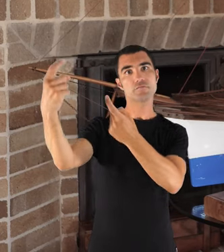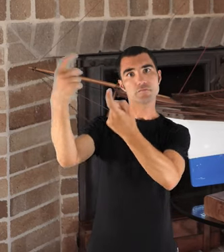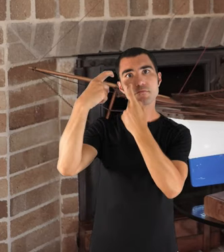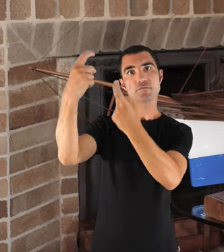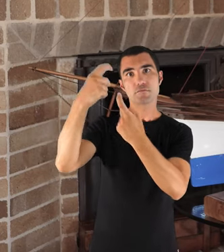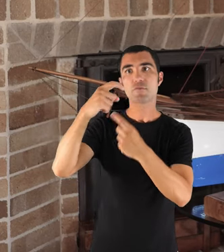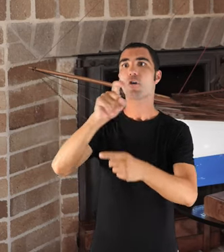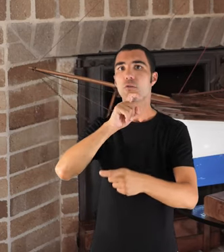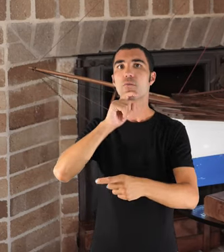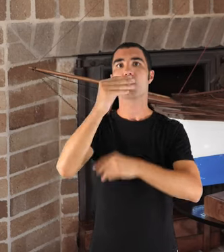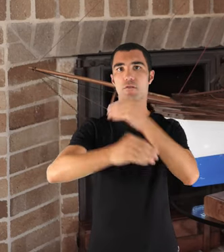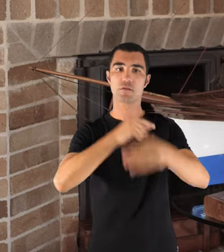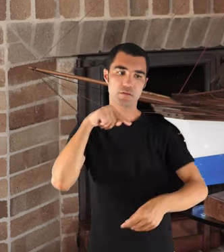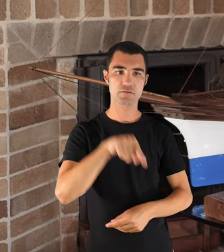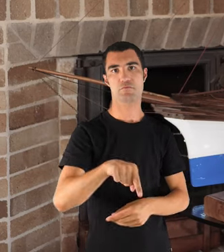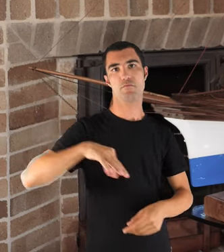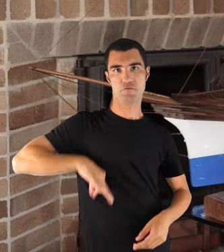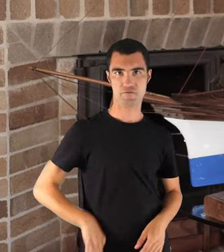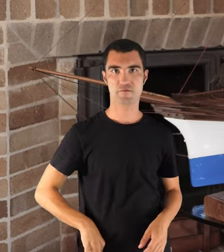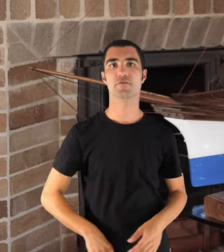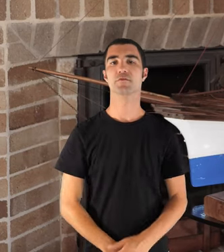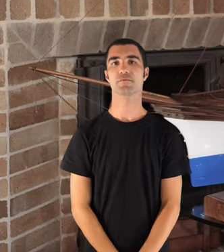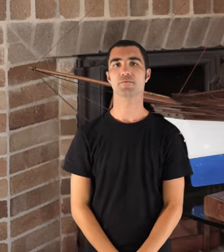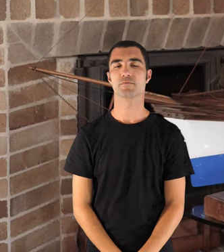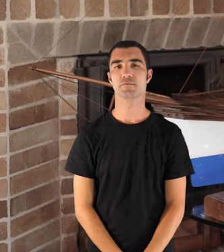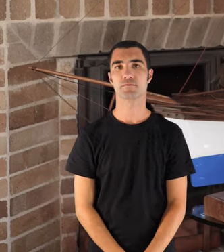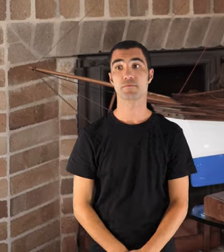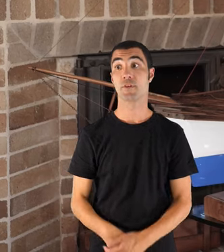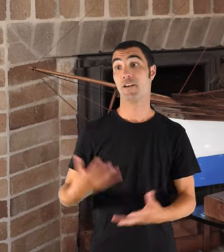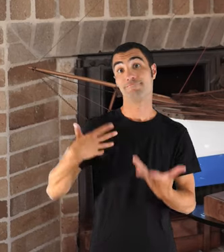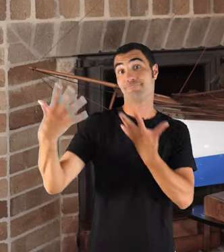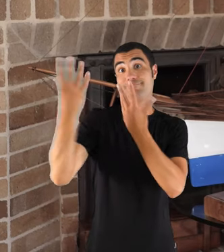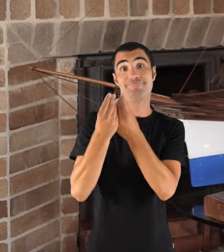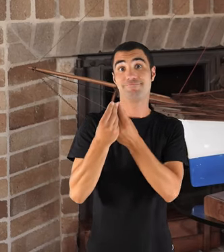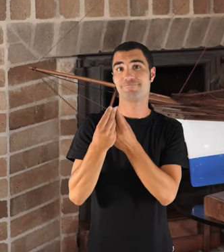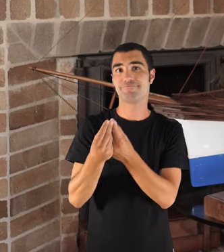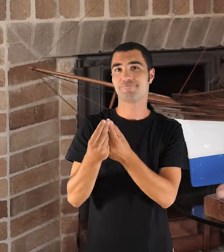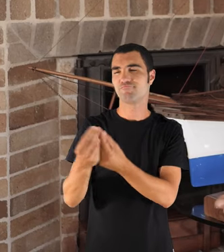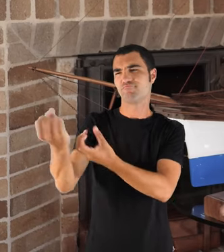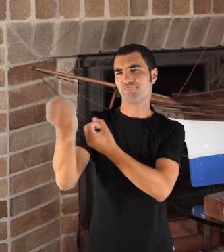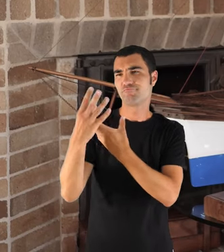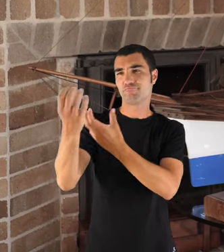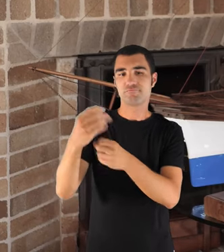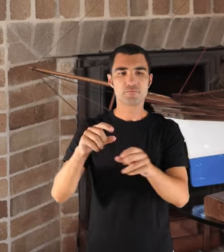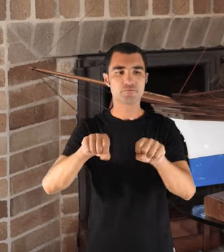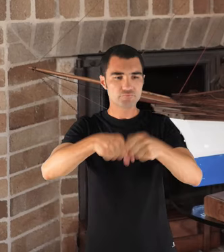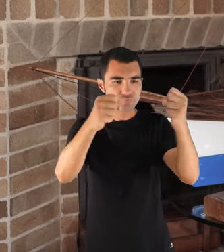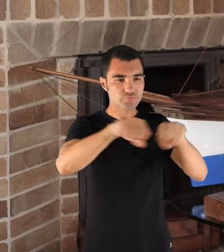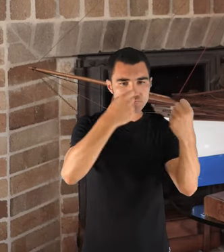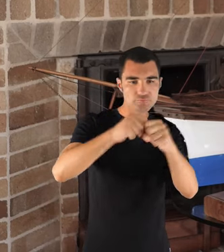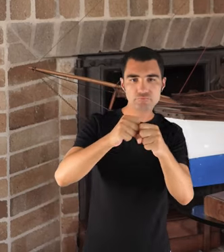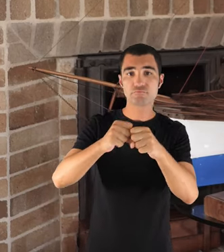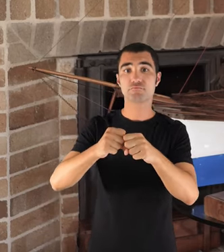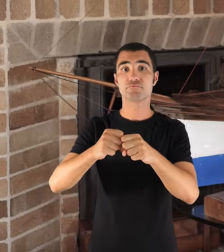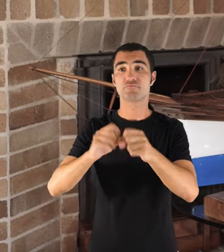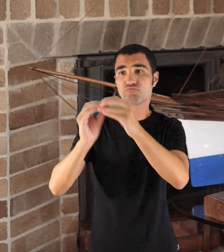I amb ell pues, vaig fer tota la feina de reparacions, pintura més aviat de pròpies de... Fins